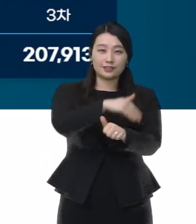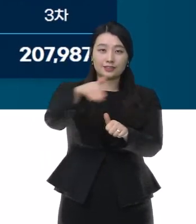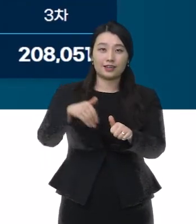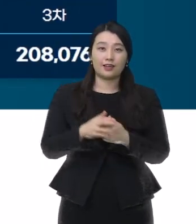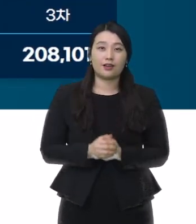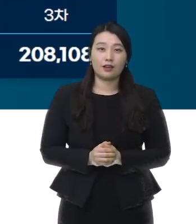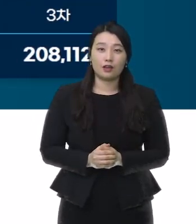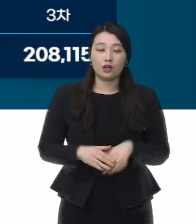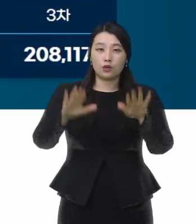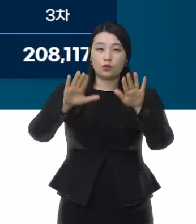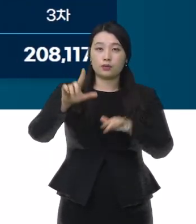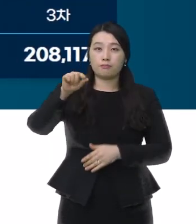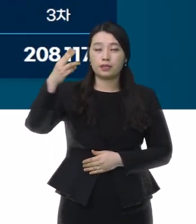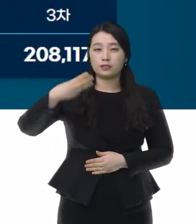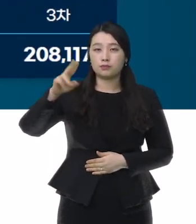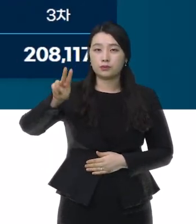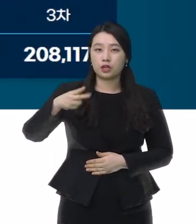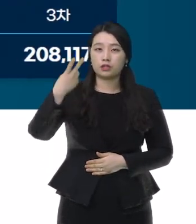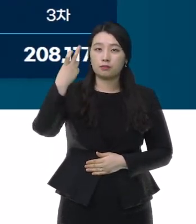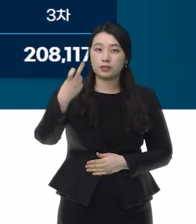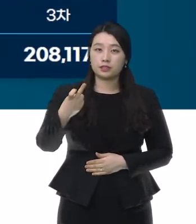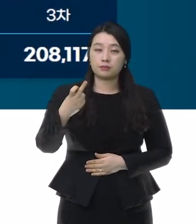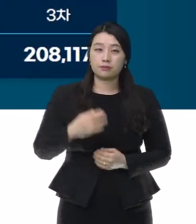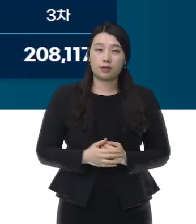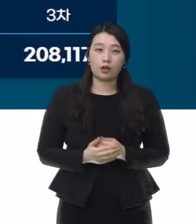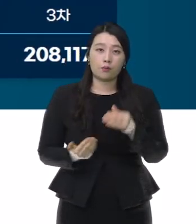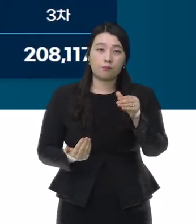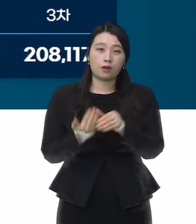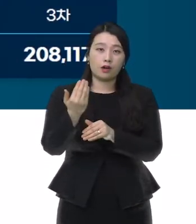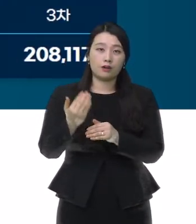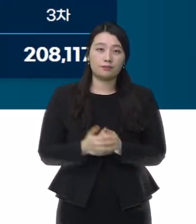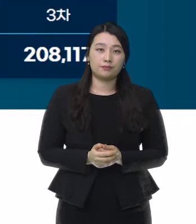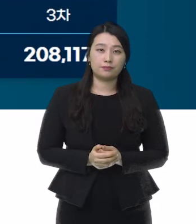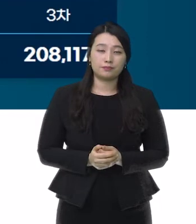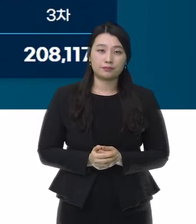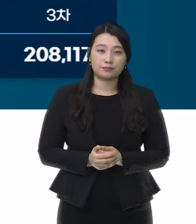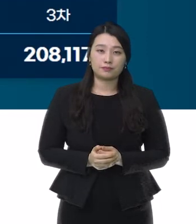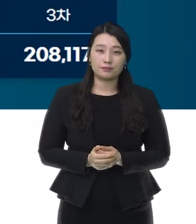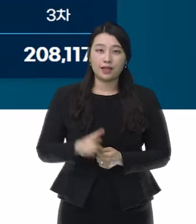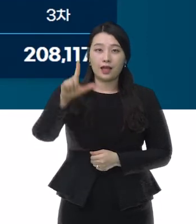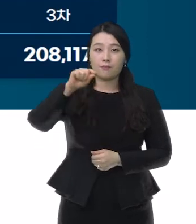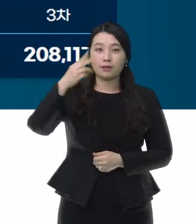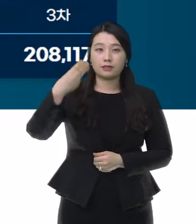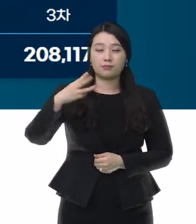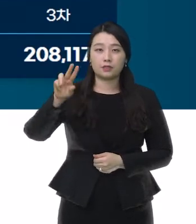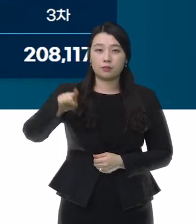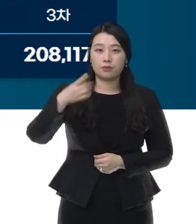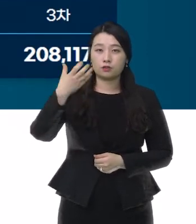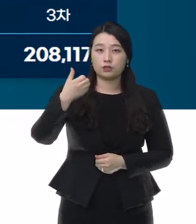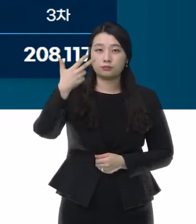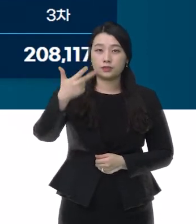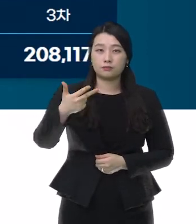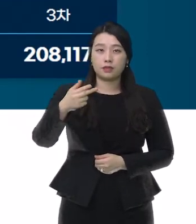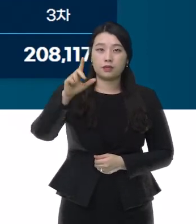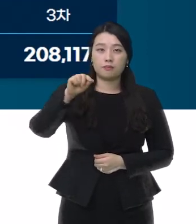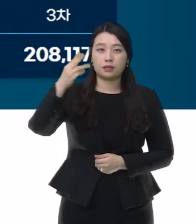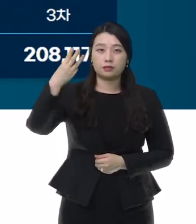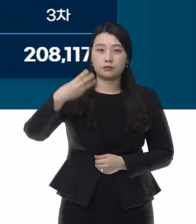현황입니다 오늘만 3210 입원까지 확진 죄다 나왔습니다 만 3197